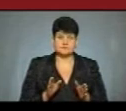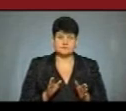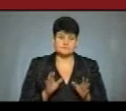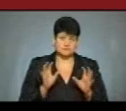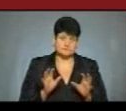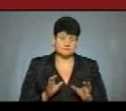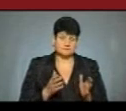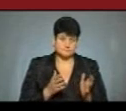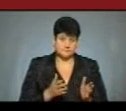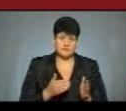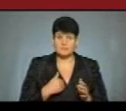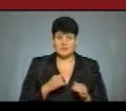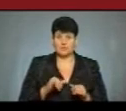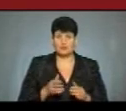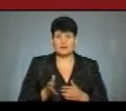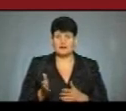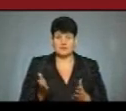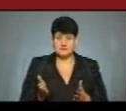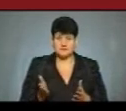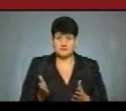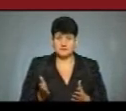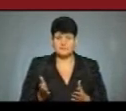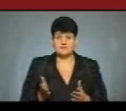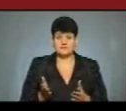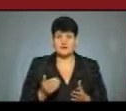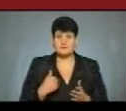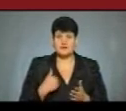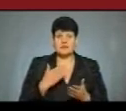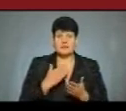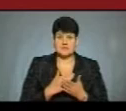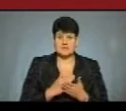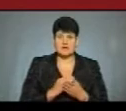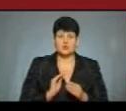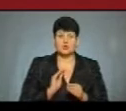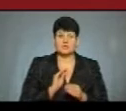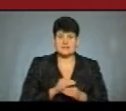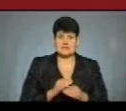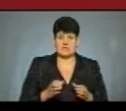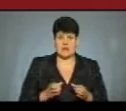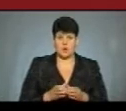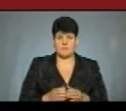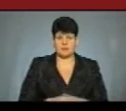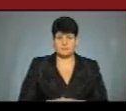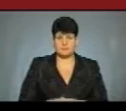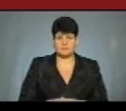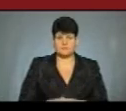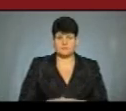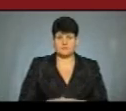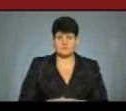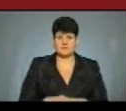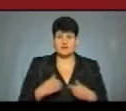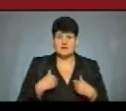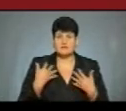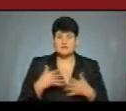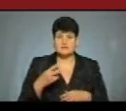закон, значить ми ніде не дінемося. Ми є дотаційна громада. А я 22 роки вже